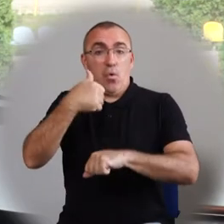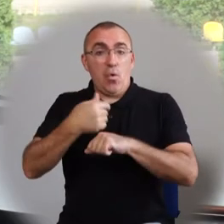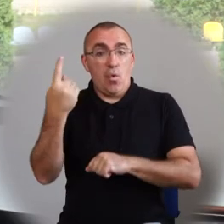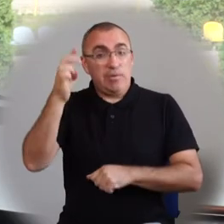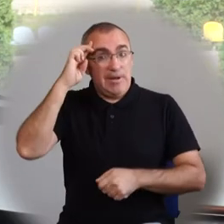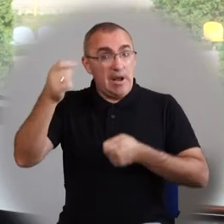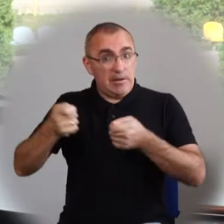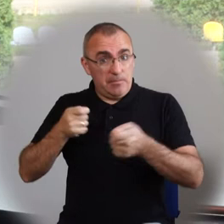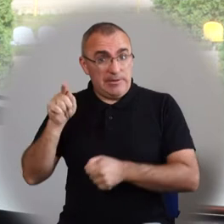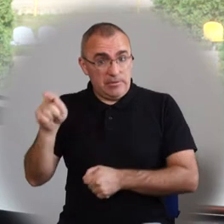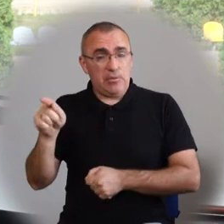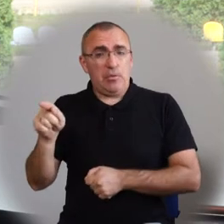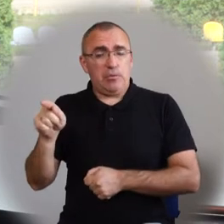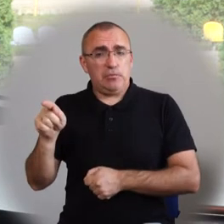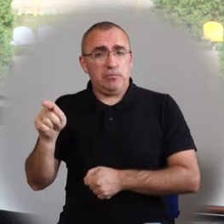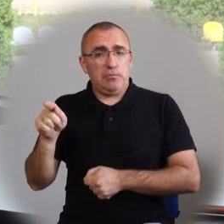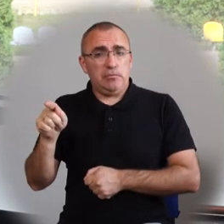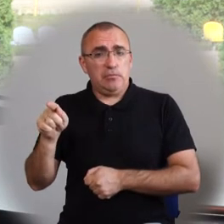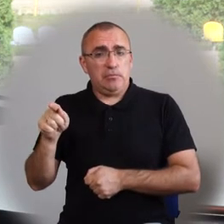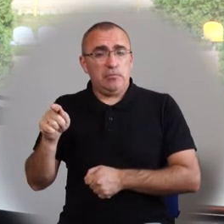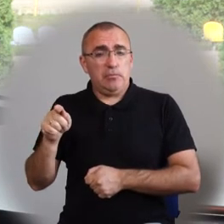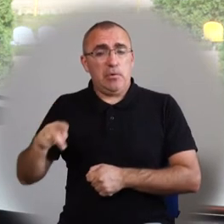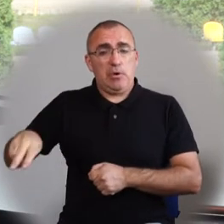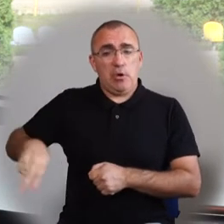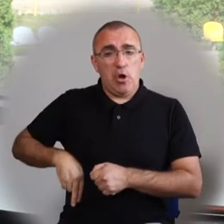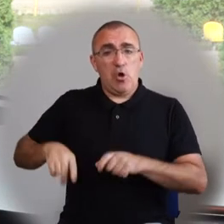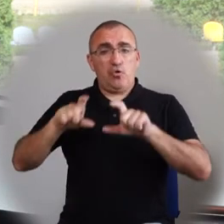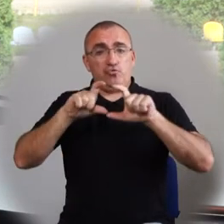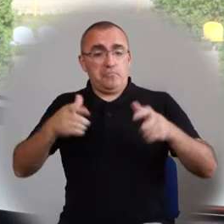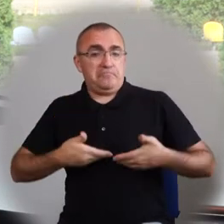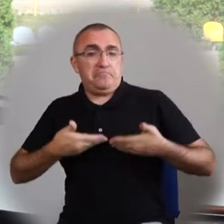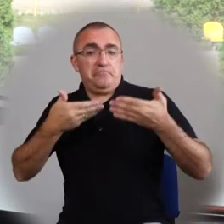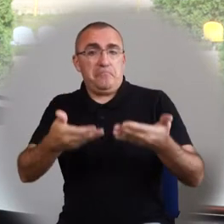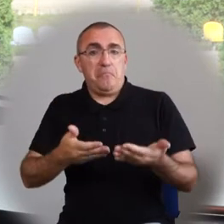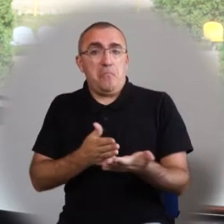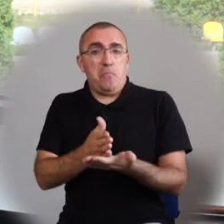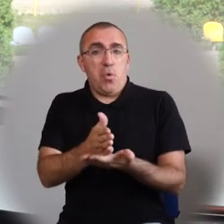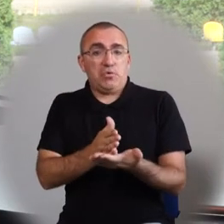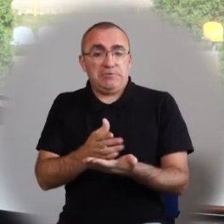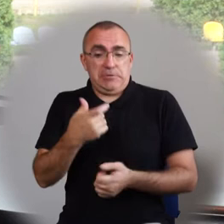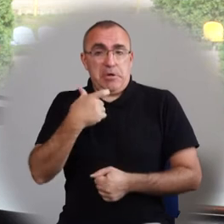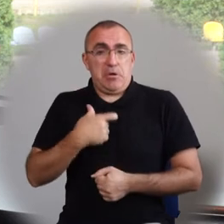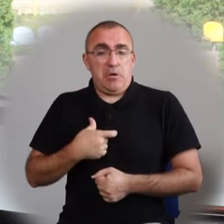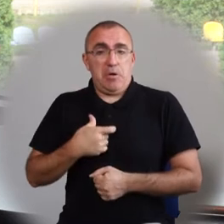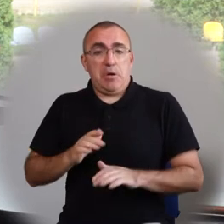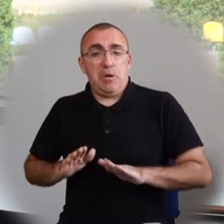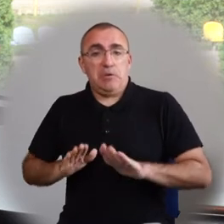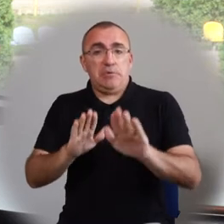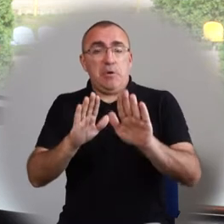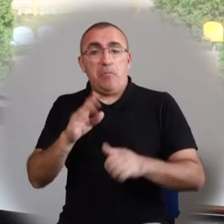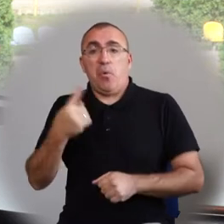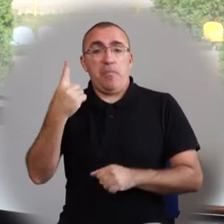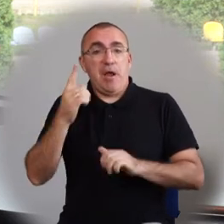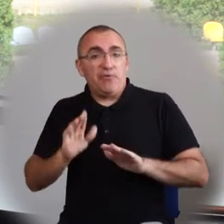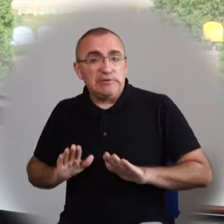головою обласної державної адміністрації, звичайного директора школи запросив на посаду заступника, а